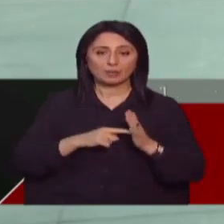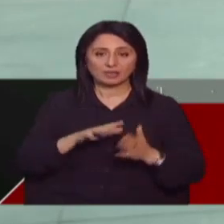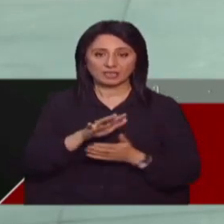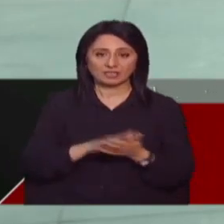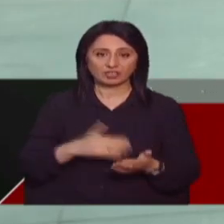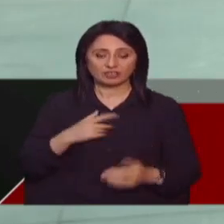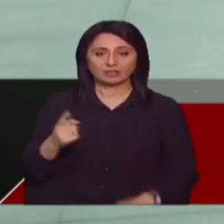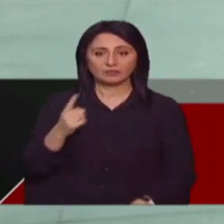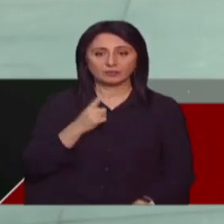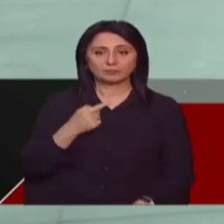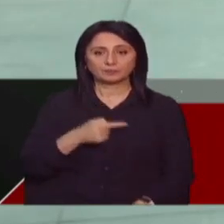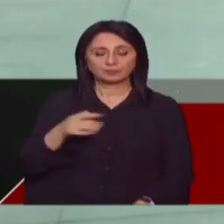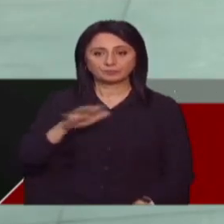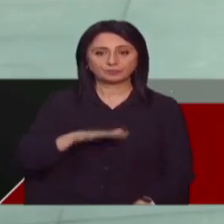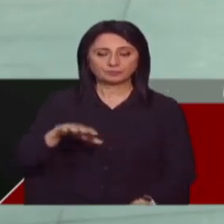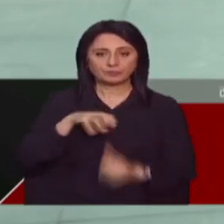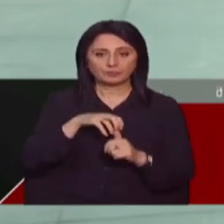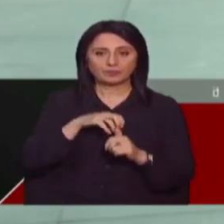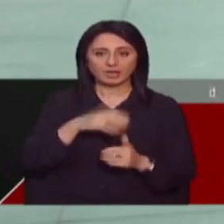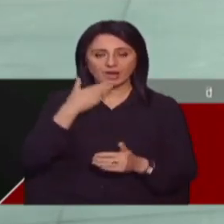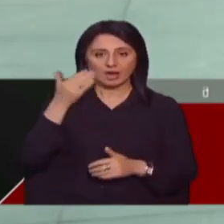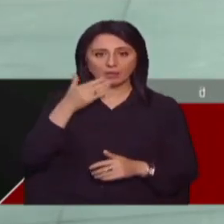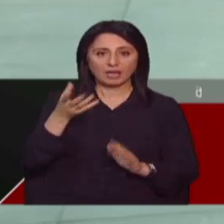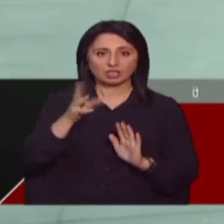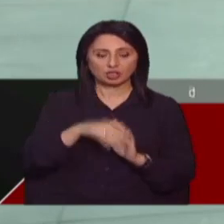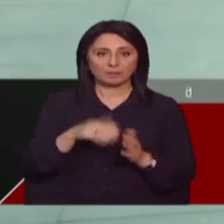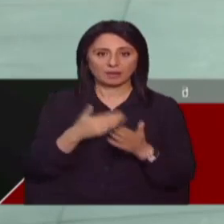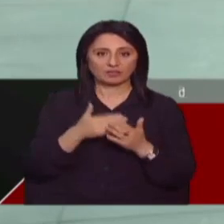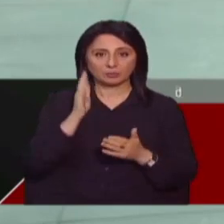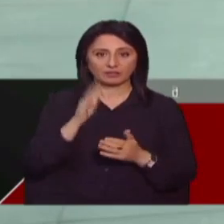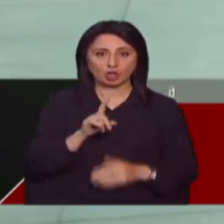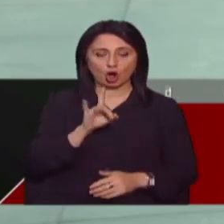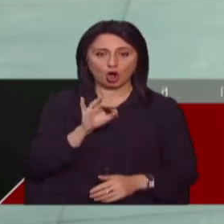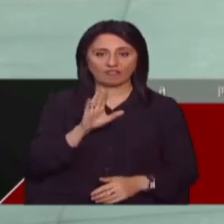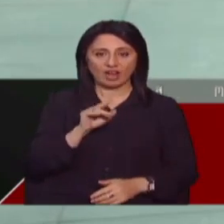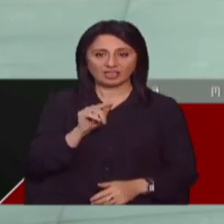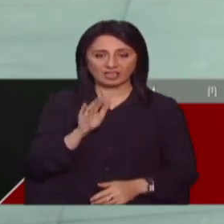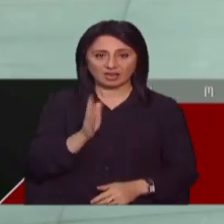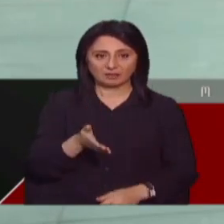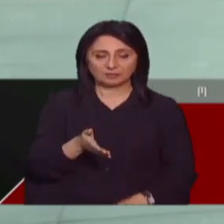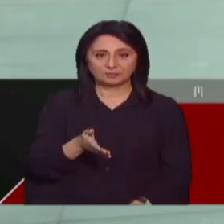გრძელდება. ჩვენ ველით სხვადასხვა ქვეყნების ლიდერთა გამოსვლებს, მათ შორის მაგალითად იქნება ხორვატიის